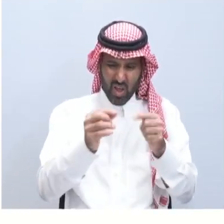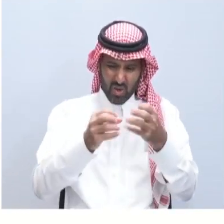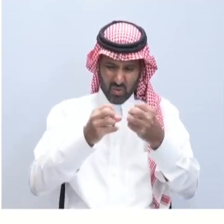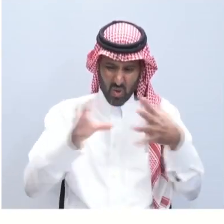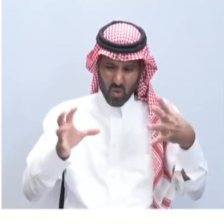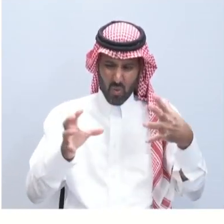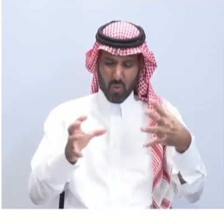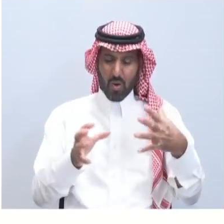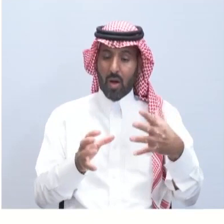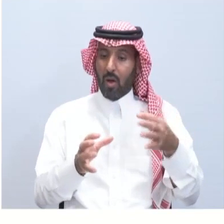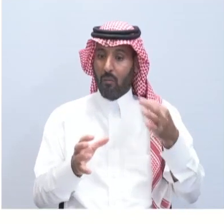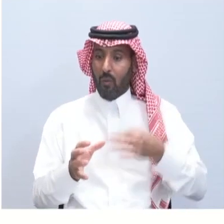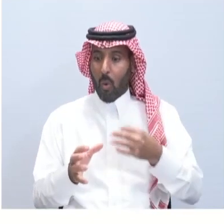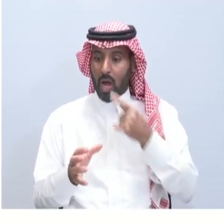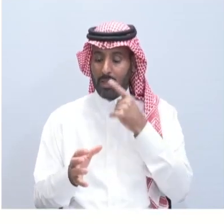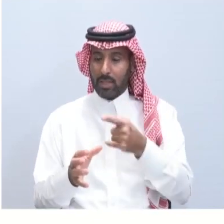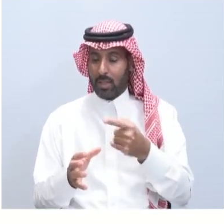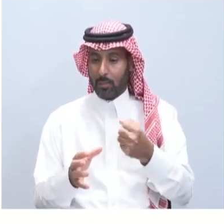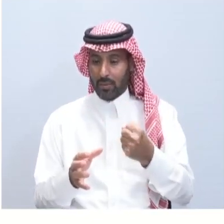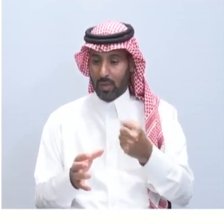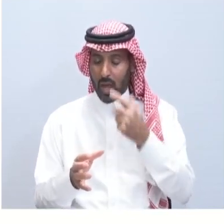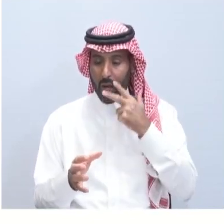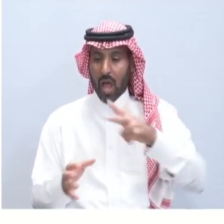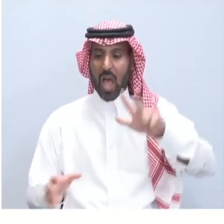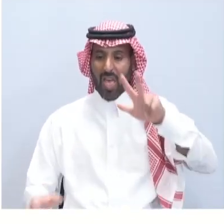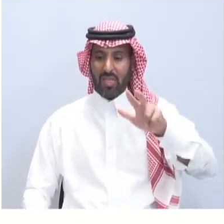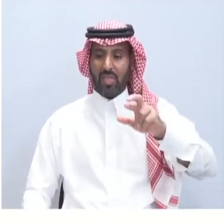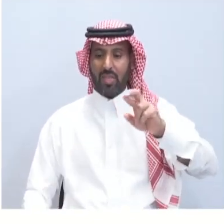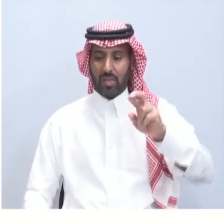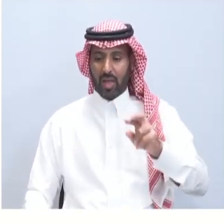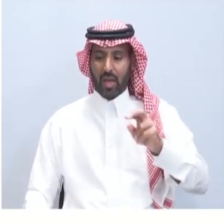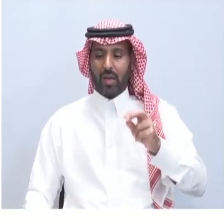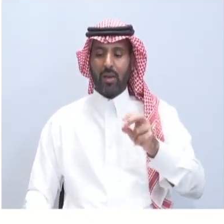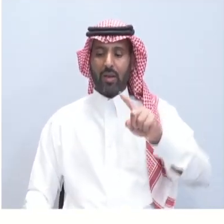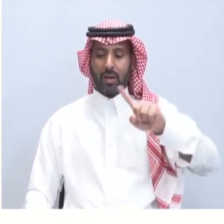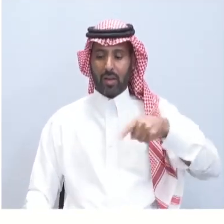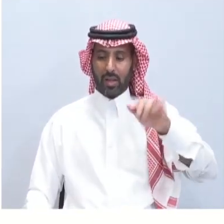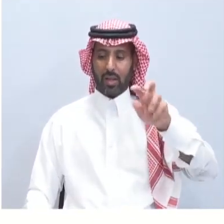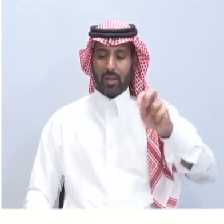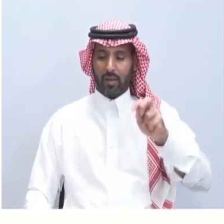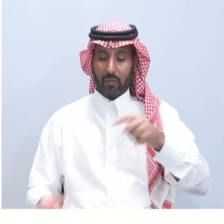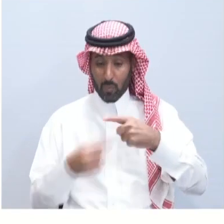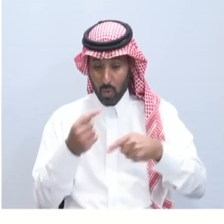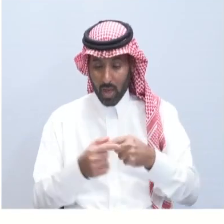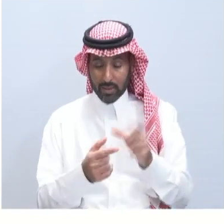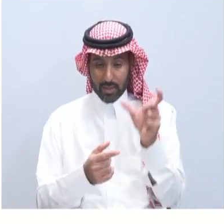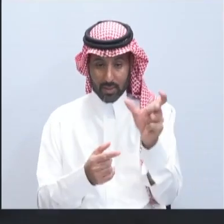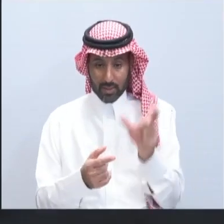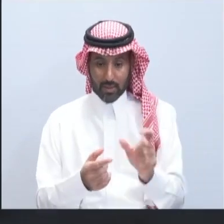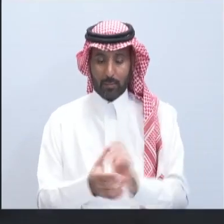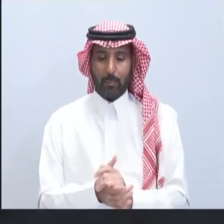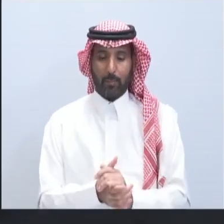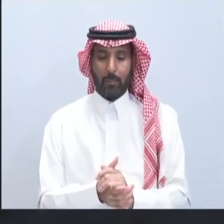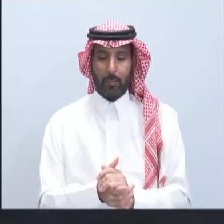وتذكري فوائد استخدام الطاقه ذريه في مراجعه المفردات اعزائي الطلبه